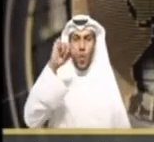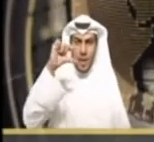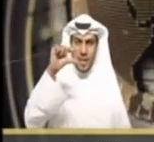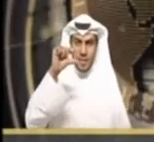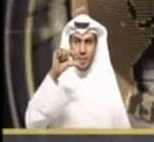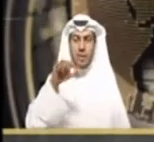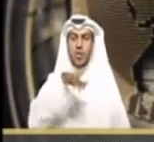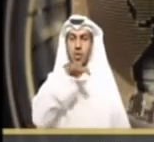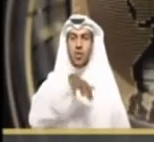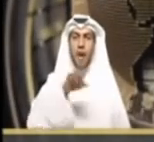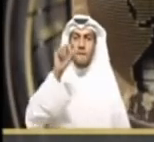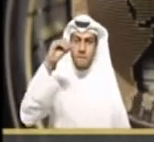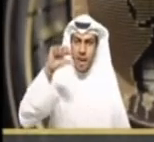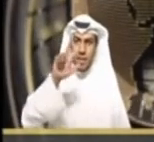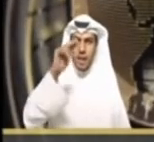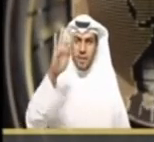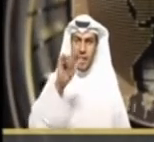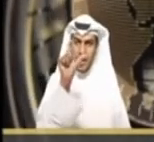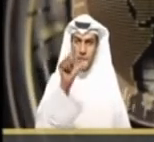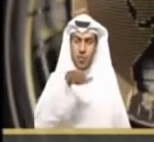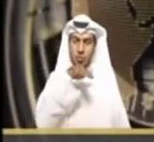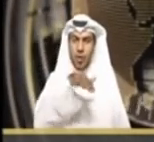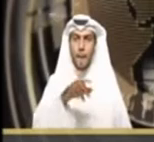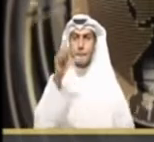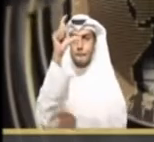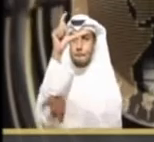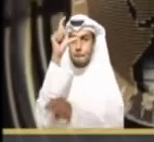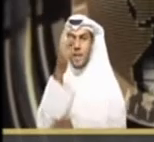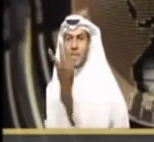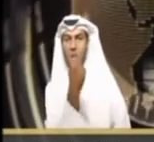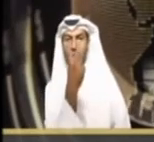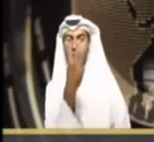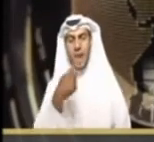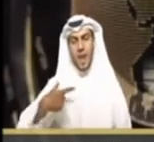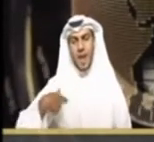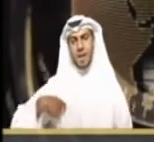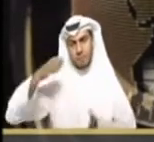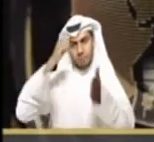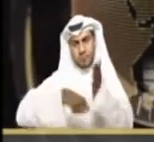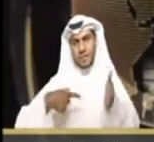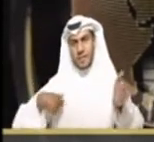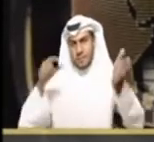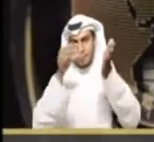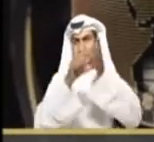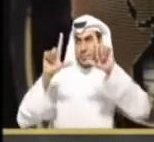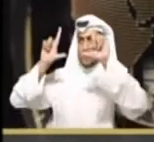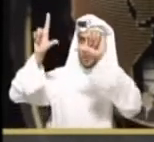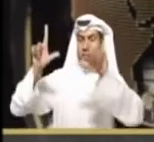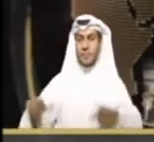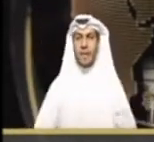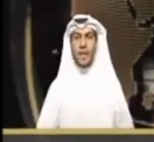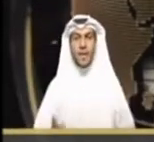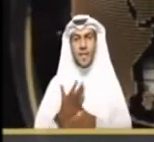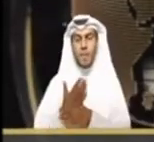العلي والشيخ فهد الحسيني على مسجدين جديدين في البلاد. وأضاف الجبري في تصريح صحفي أن هذه المكرمة